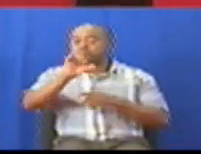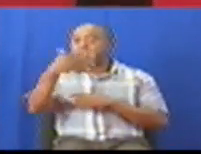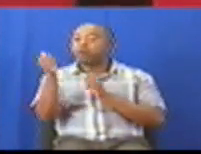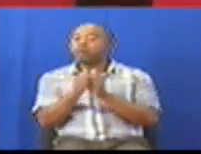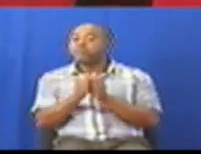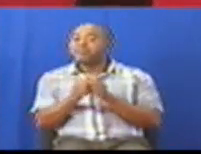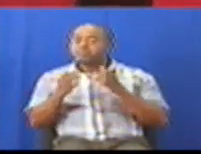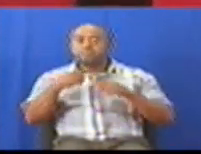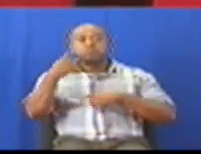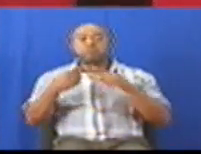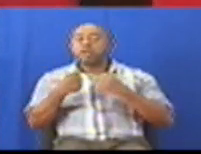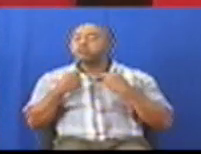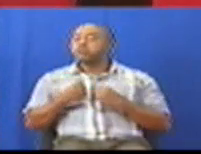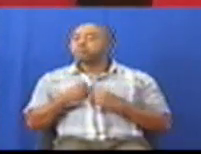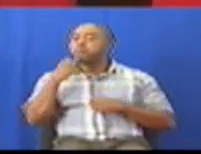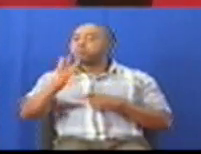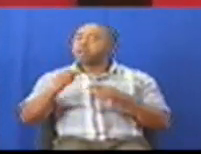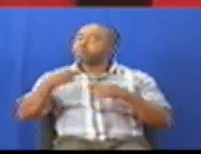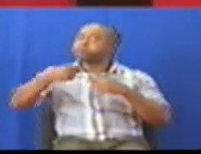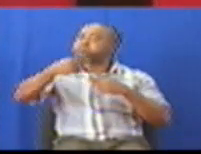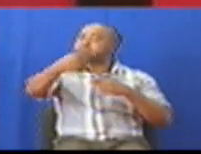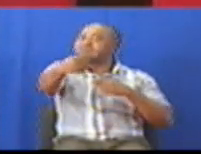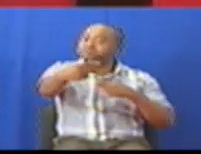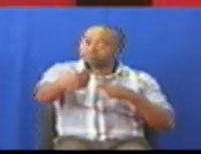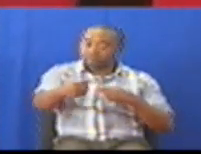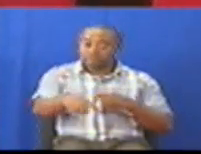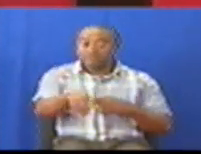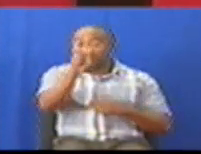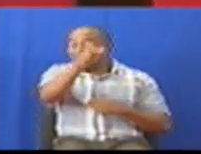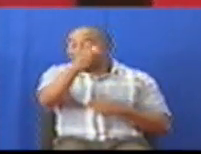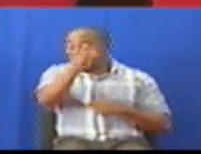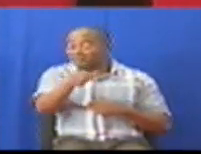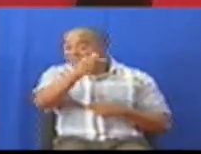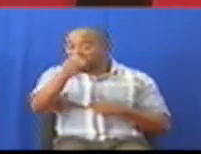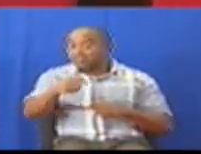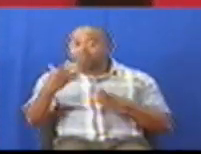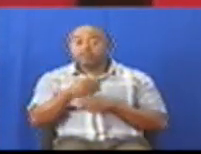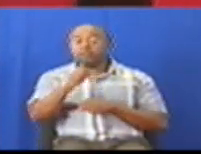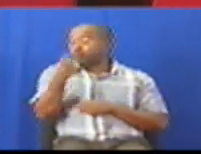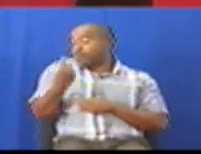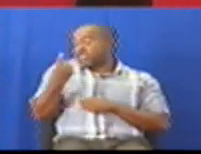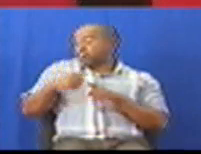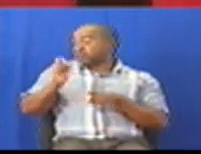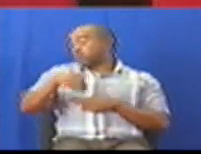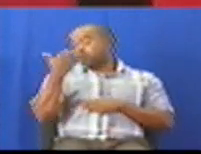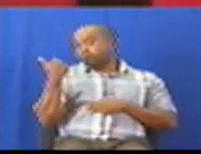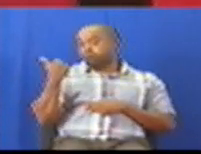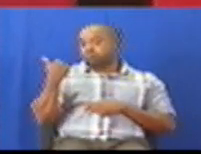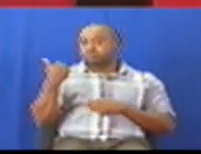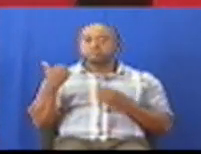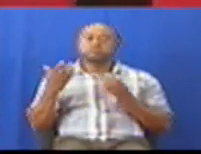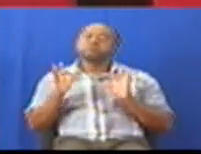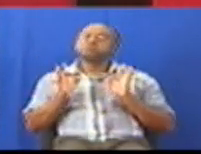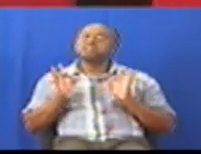miradi hii itadumu kwa karne. Wa Tanzania watakuwa wamepata mtu wa pekee kwa sasa kuliko wakati wowote. Kwa hiyo ni vizuri